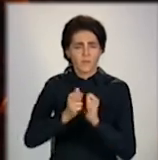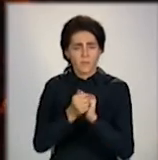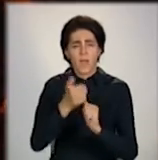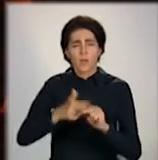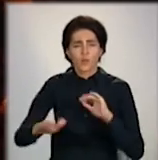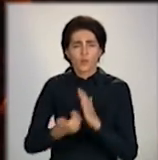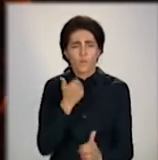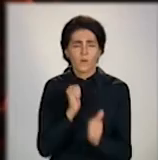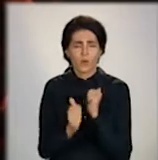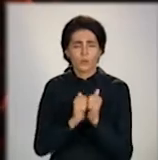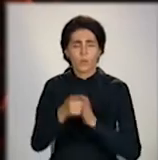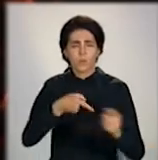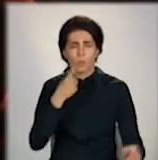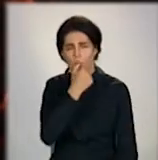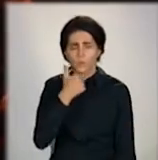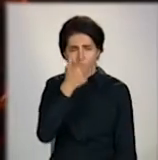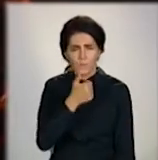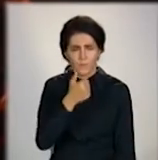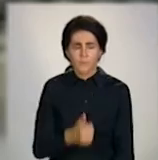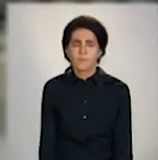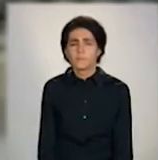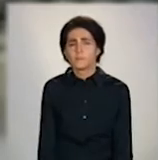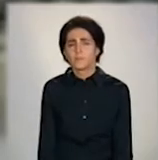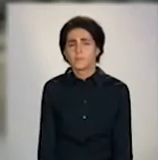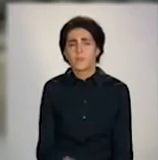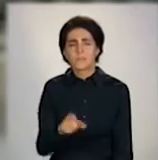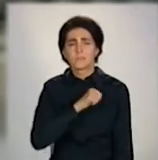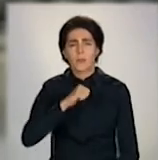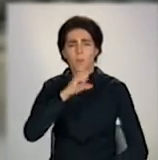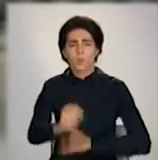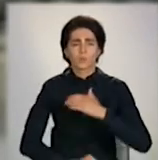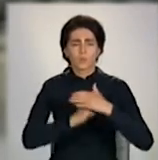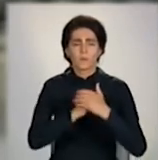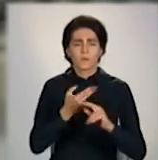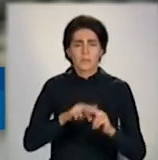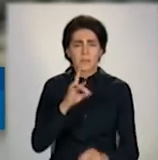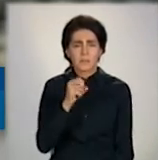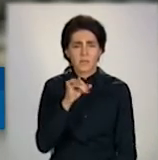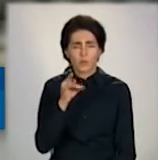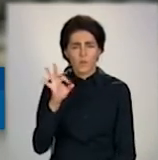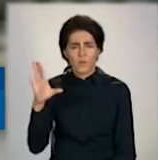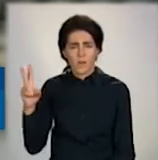її щопівроку. Це у нас була перефутеровка основна. Це перефутеровка конвертера.